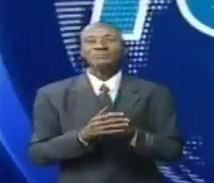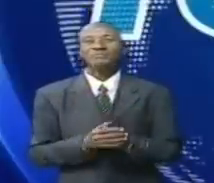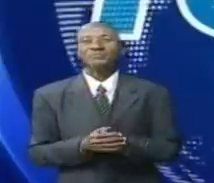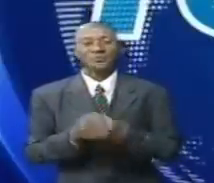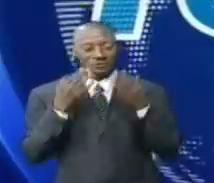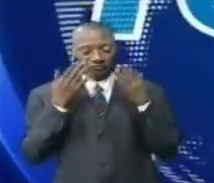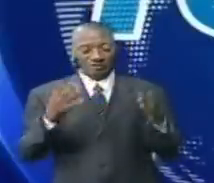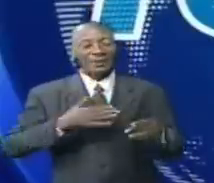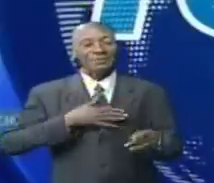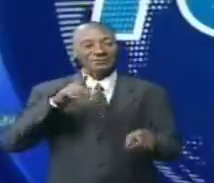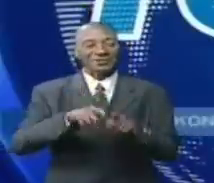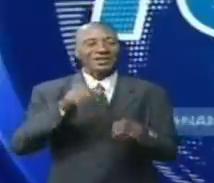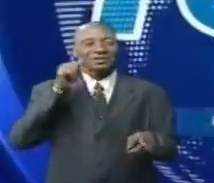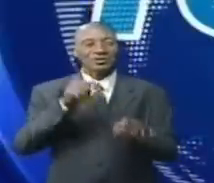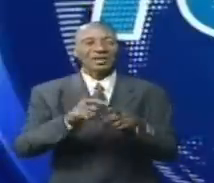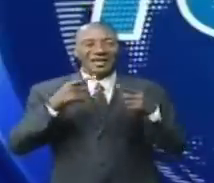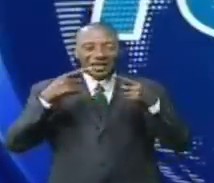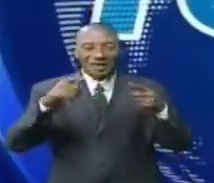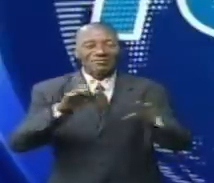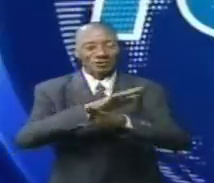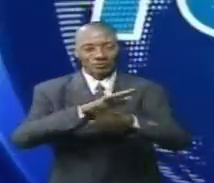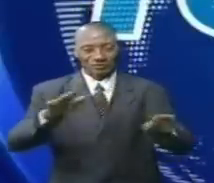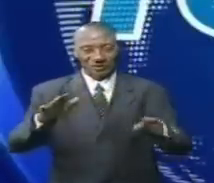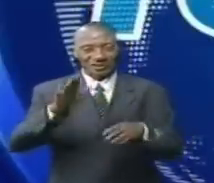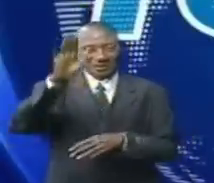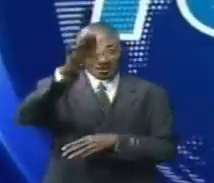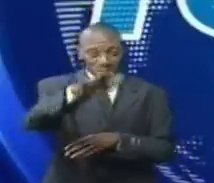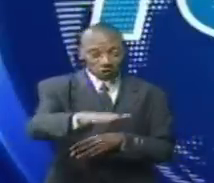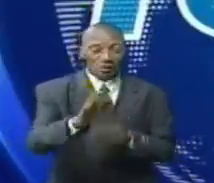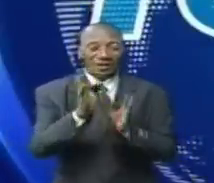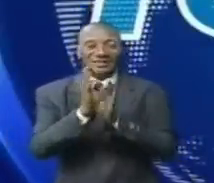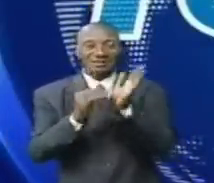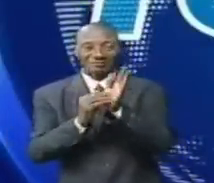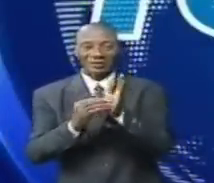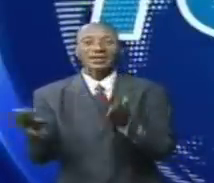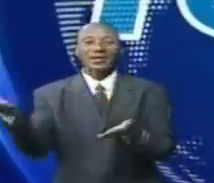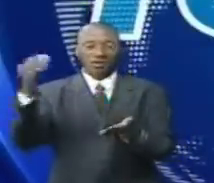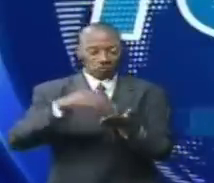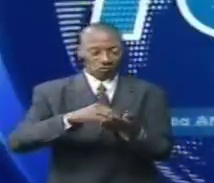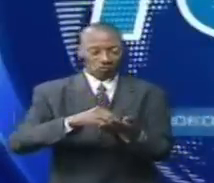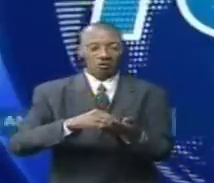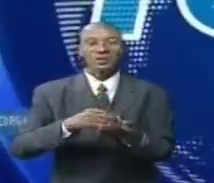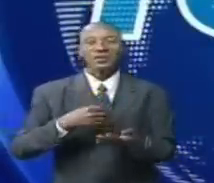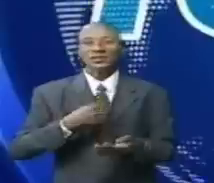Voilà qui met fin à ce journal de la mi-journée. Merci de l'avoir suivi et restez toujours